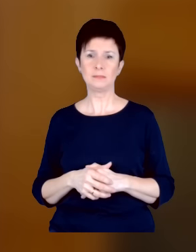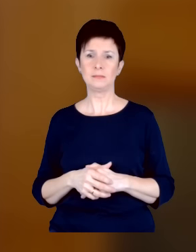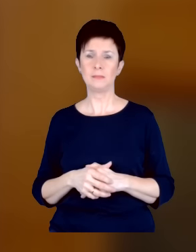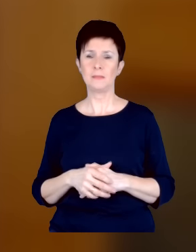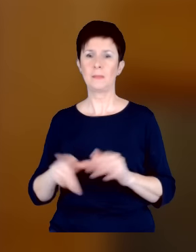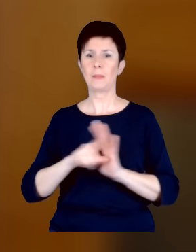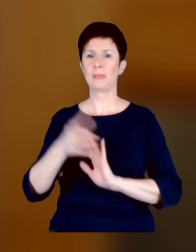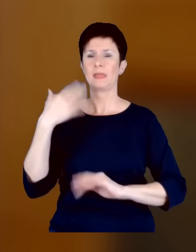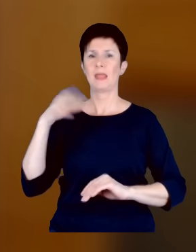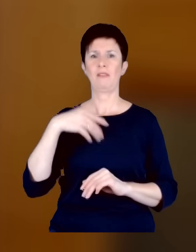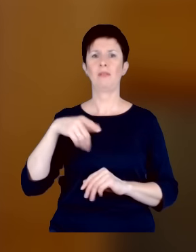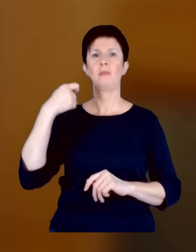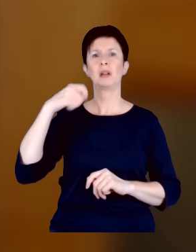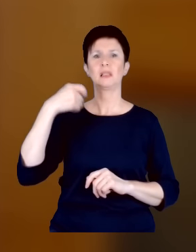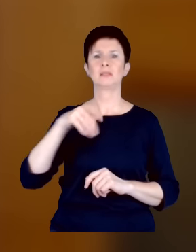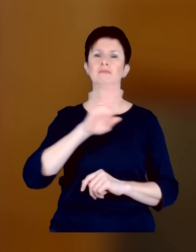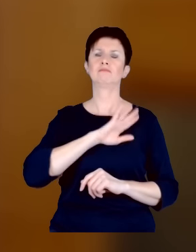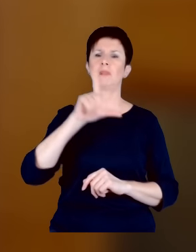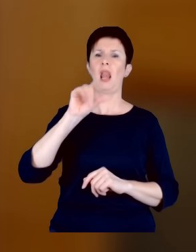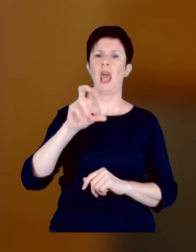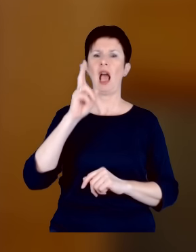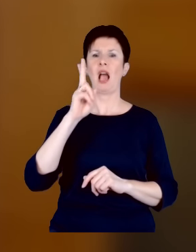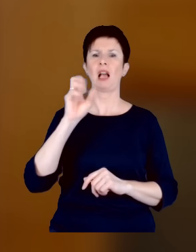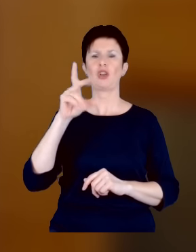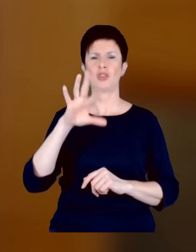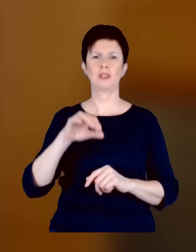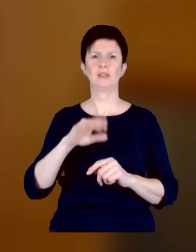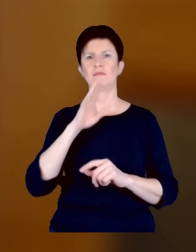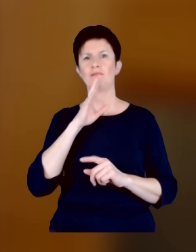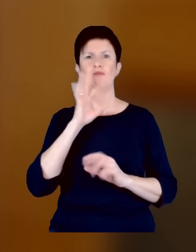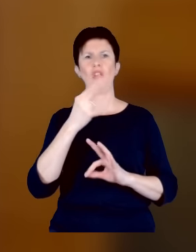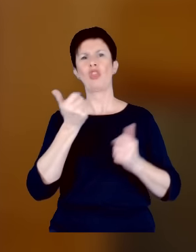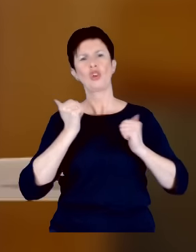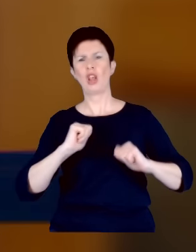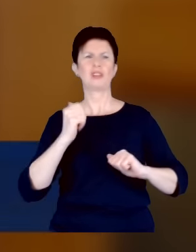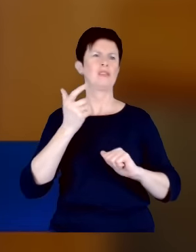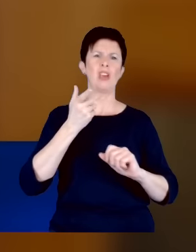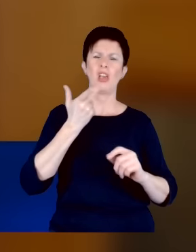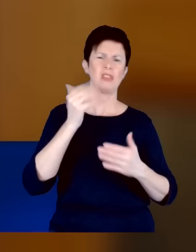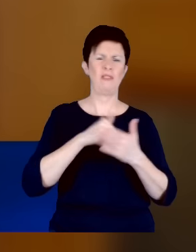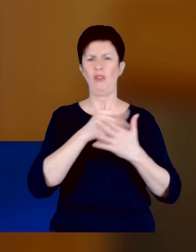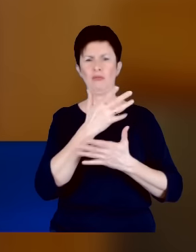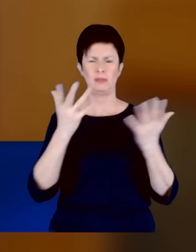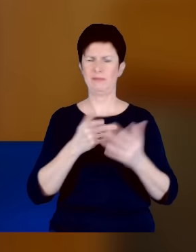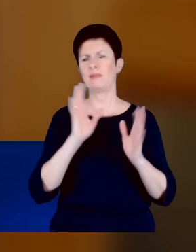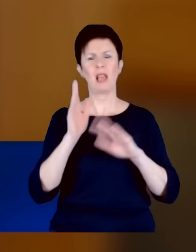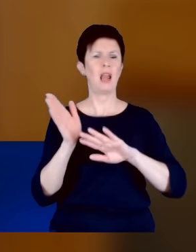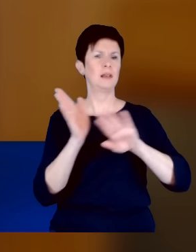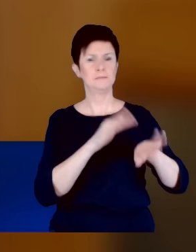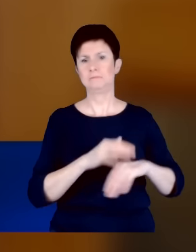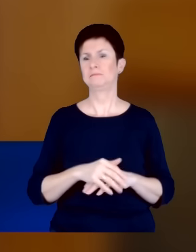Lecha Kaczyńskiego, że o tu, jaki straszny, jaki niegrzeczny i tak dalej, i tak dalej. Natomiast co do meritum, ja to odczytuję jako taki